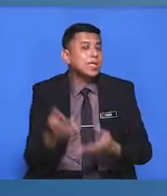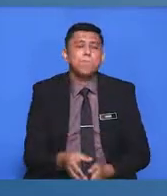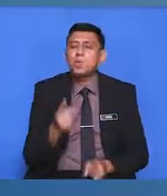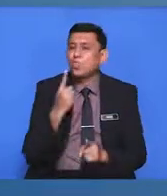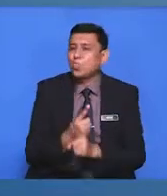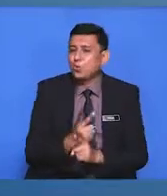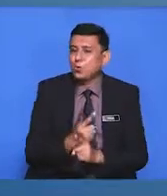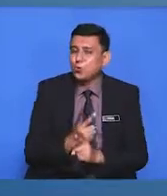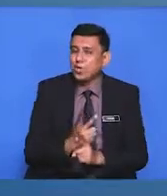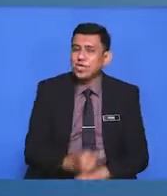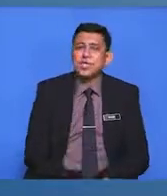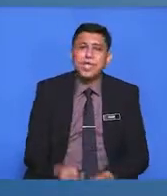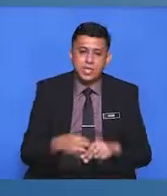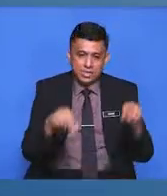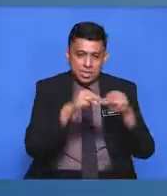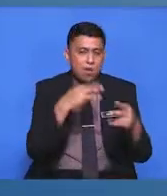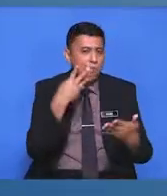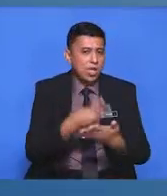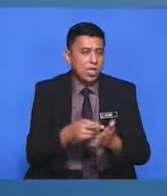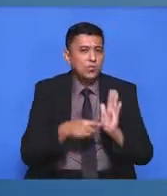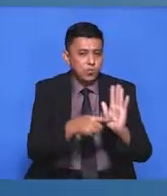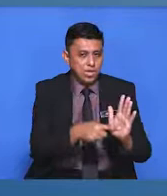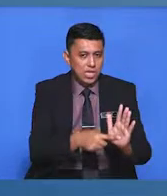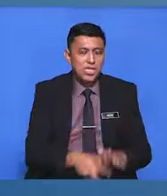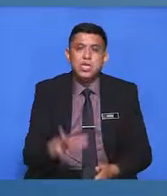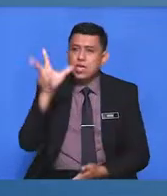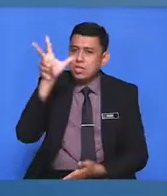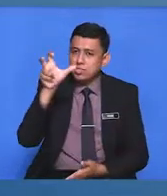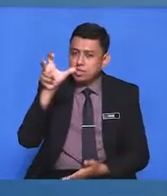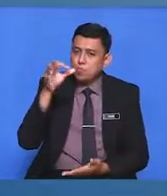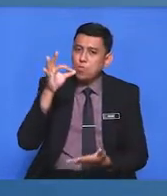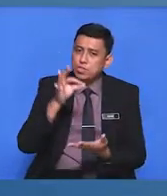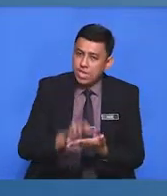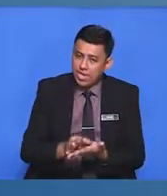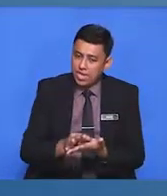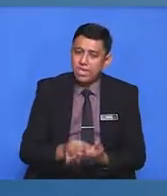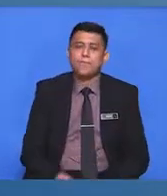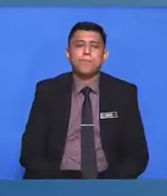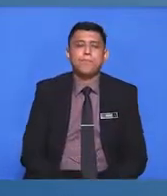Betul. Nilai wang yang cikgu tunjukkan adalah 30 sen.